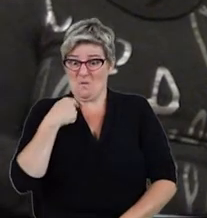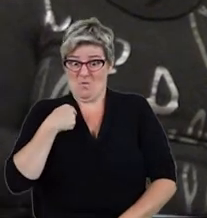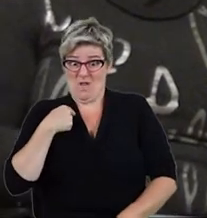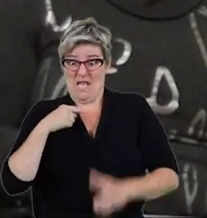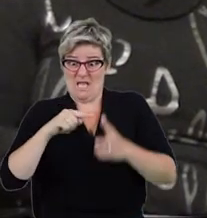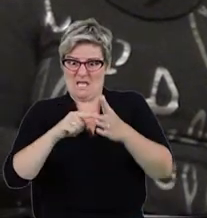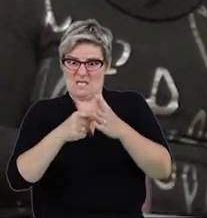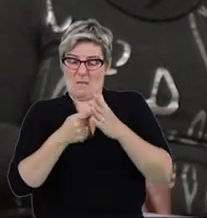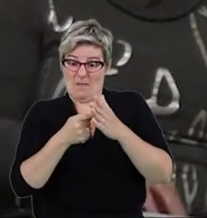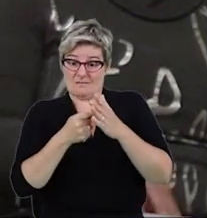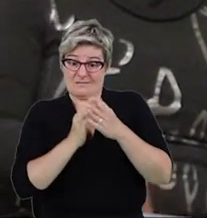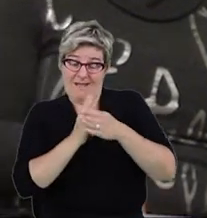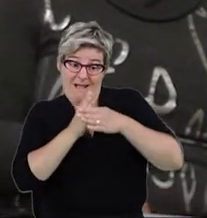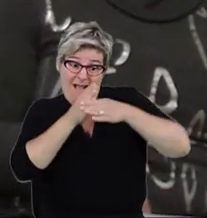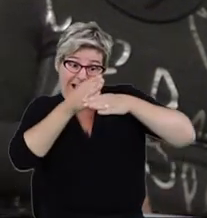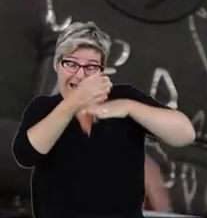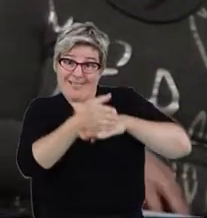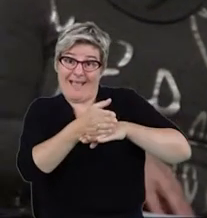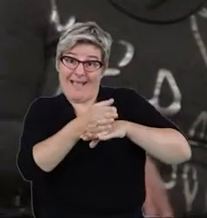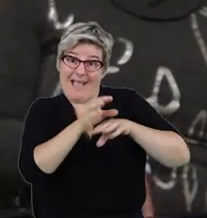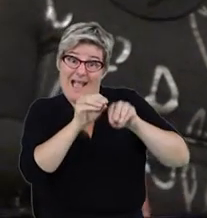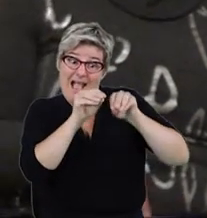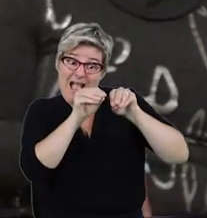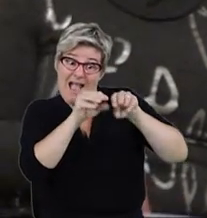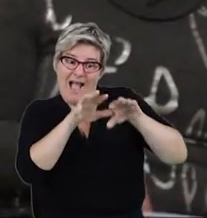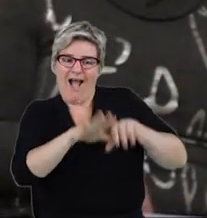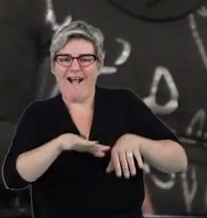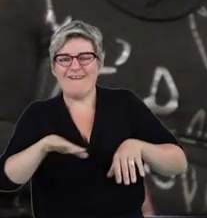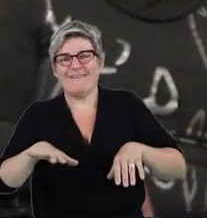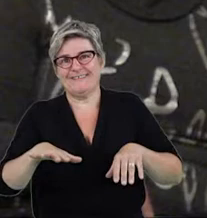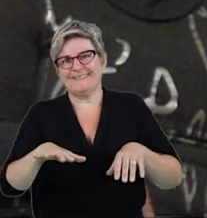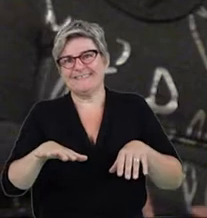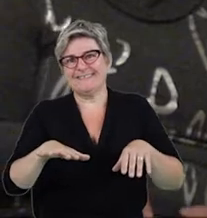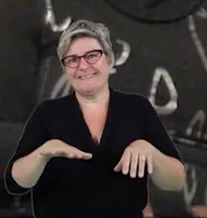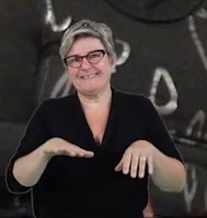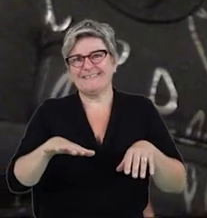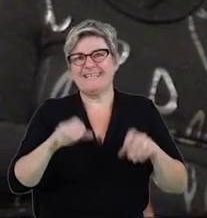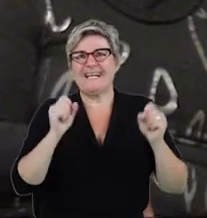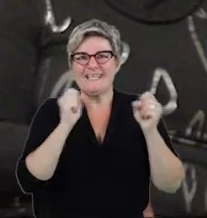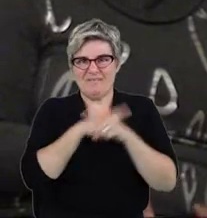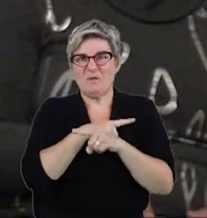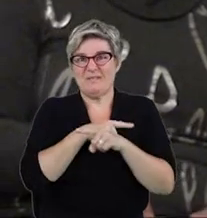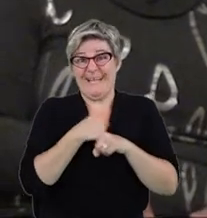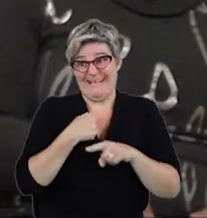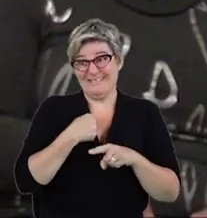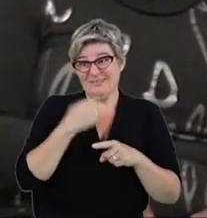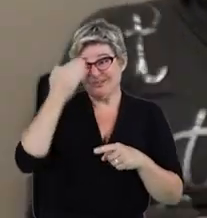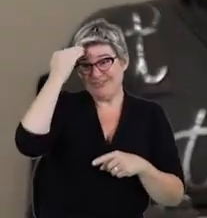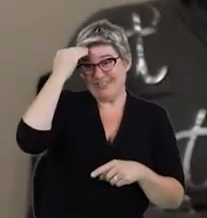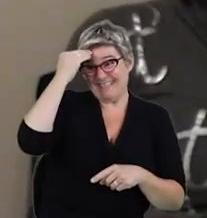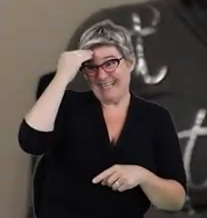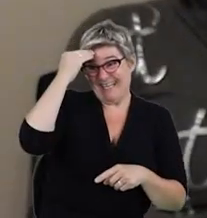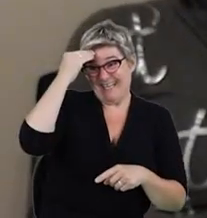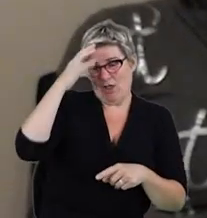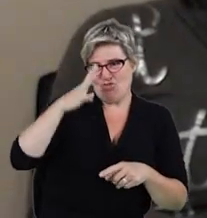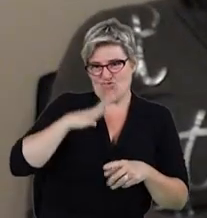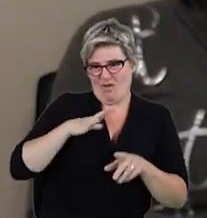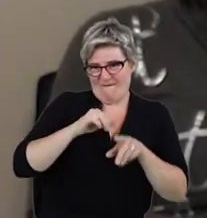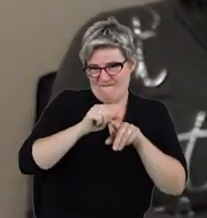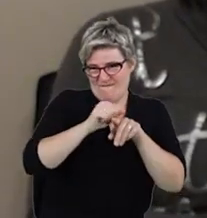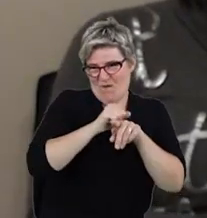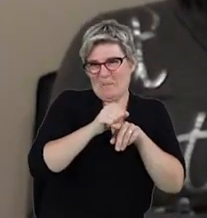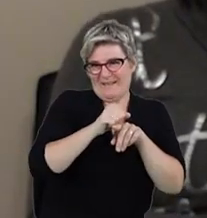j'étais entrée dans l'enfance en difficulté, donc j'étais une enseignante d'enfance en difficulté, puis j'avais eu